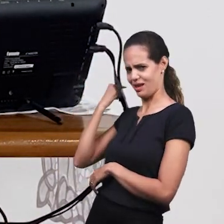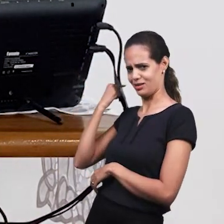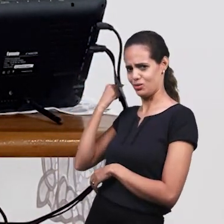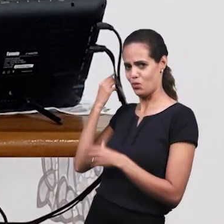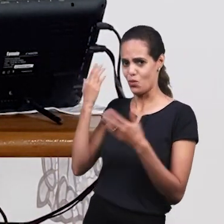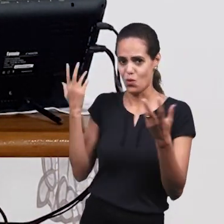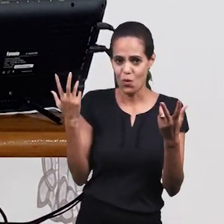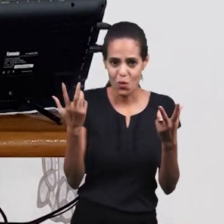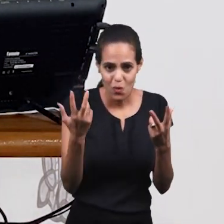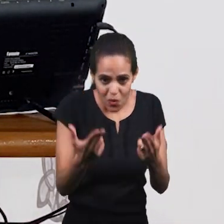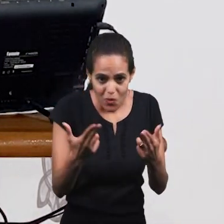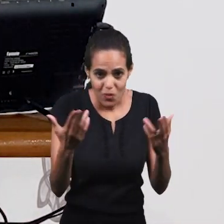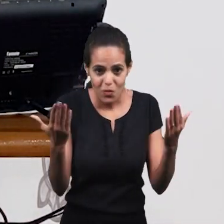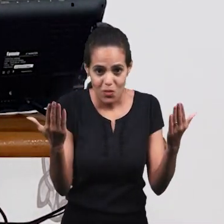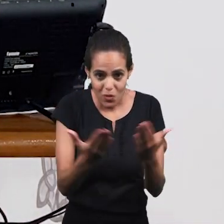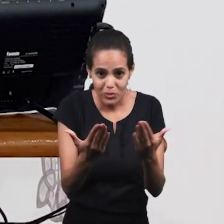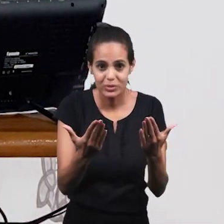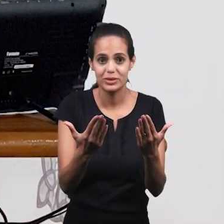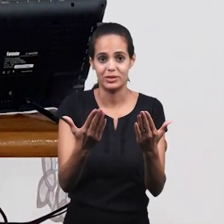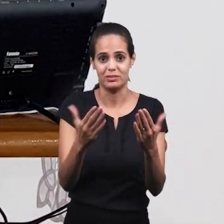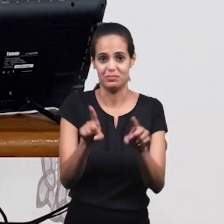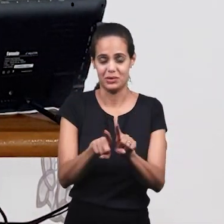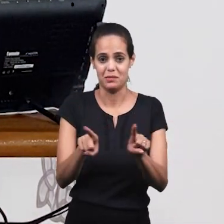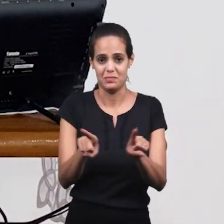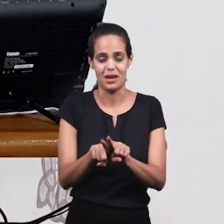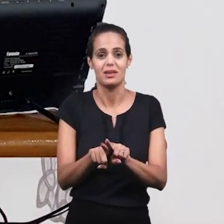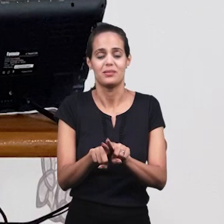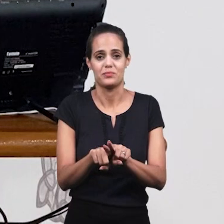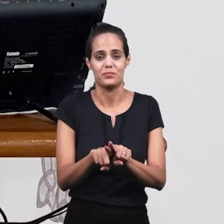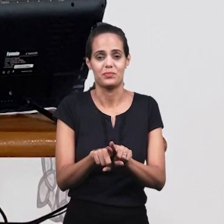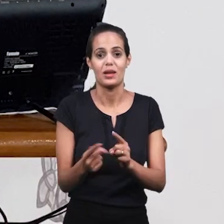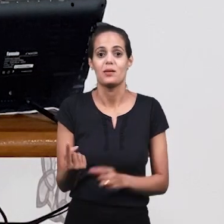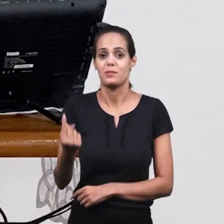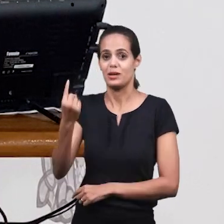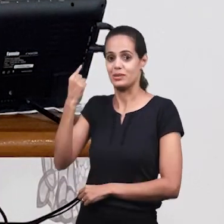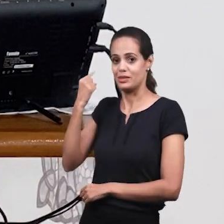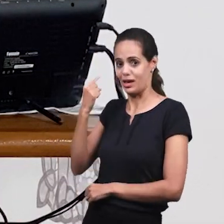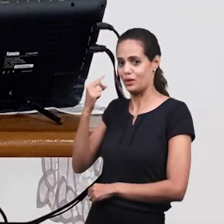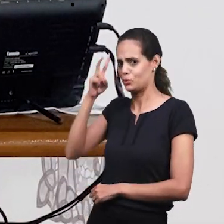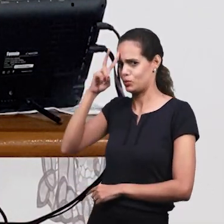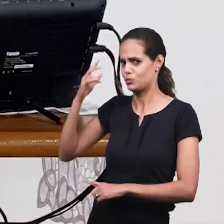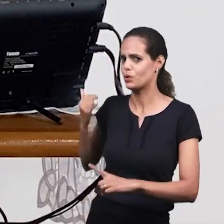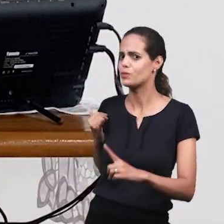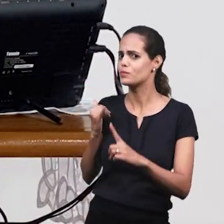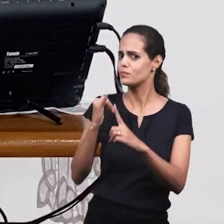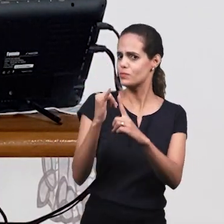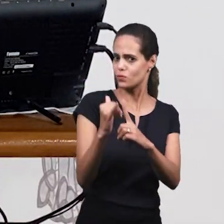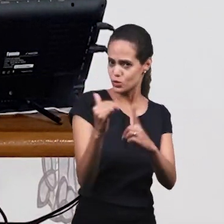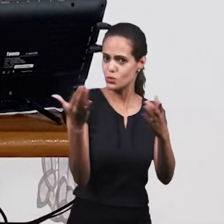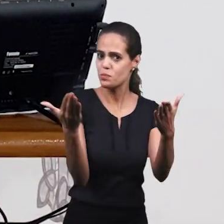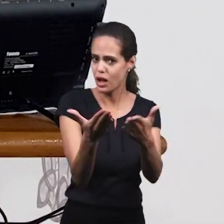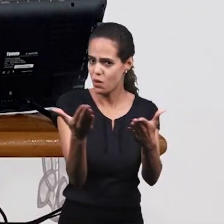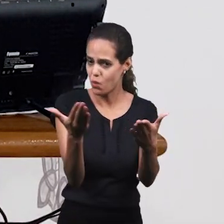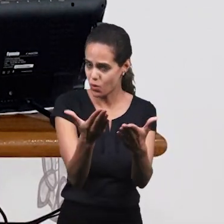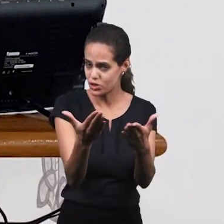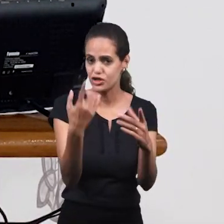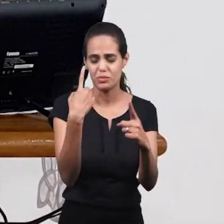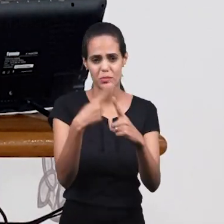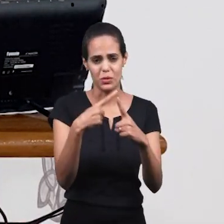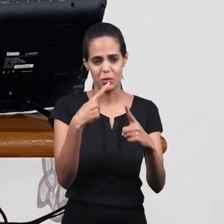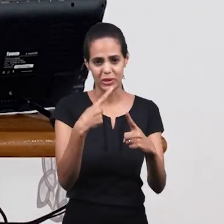prophétique où la même agressivité est prise par ceux